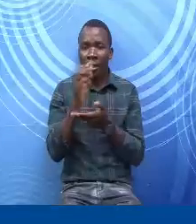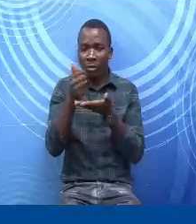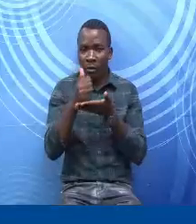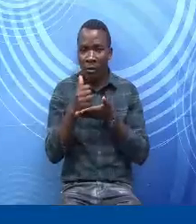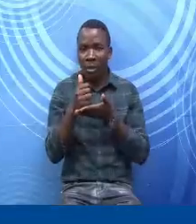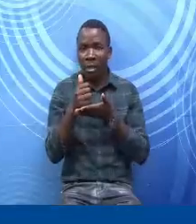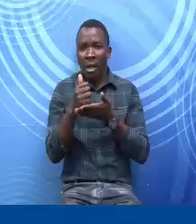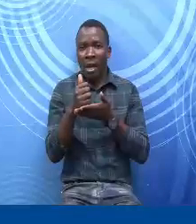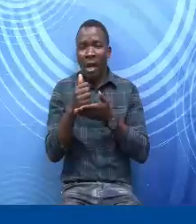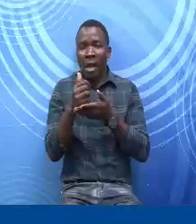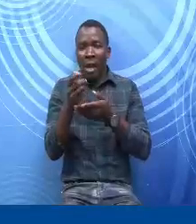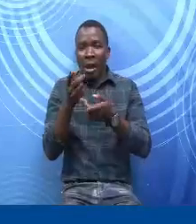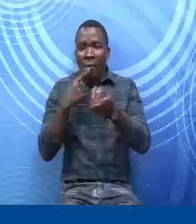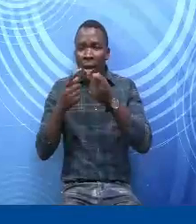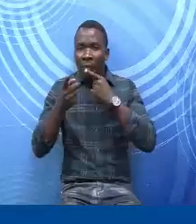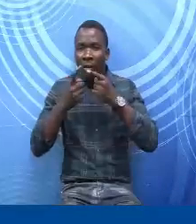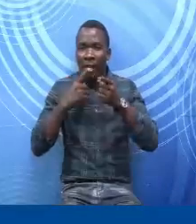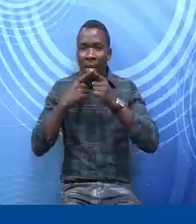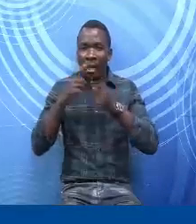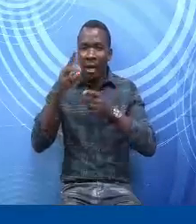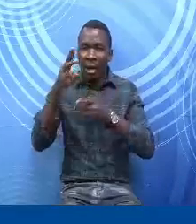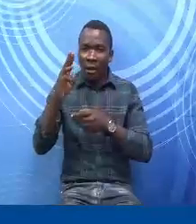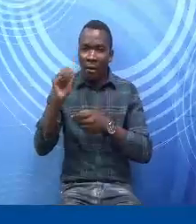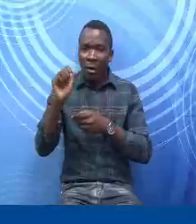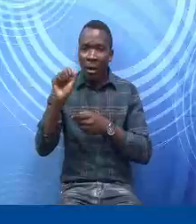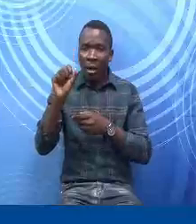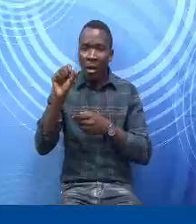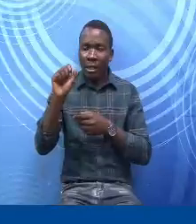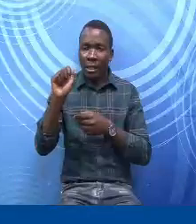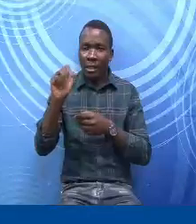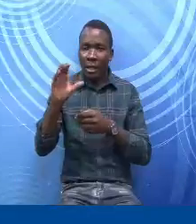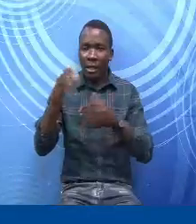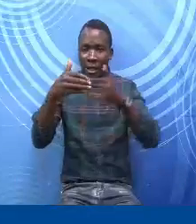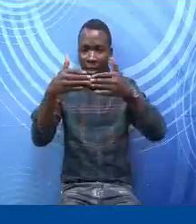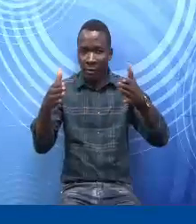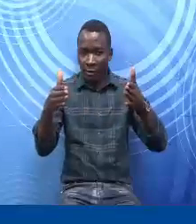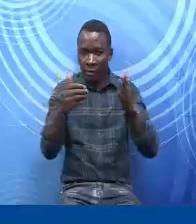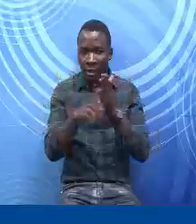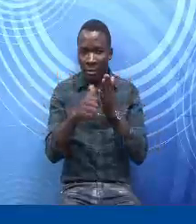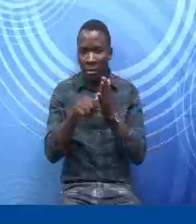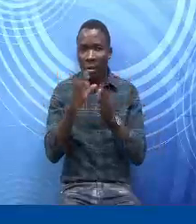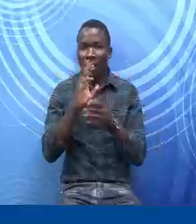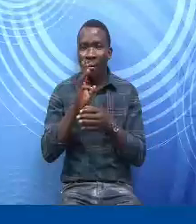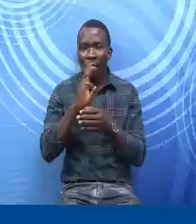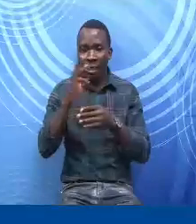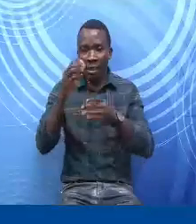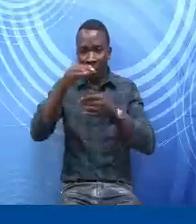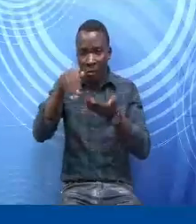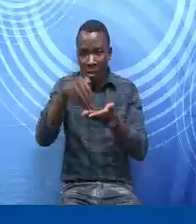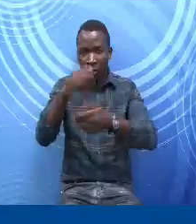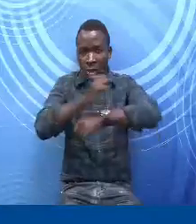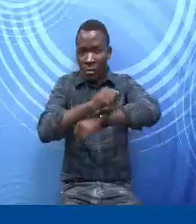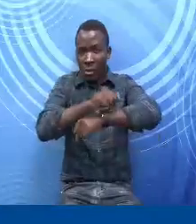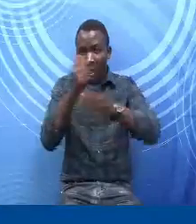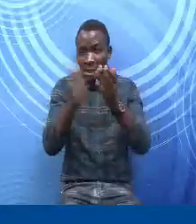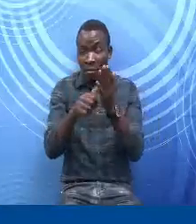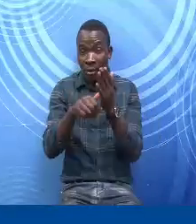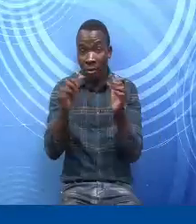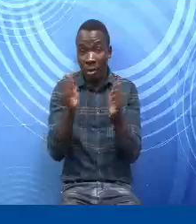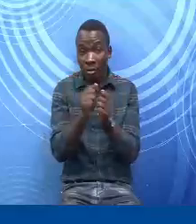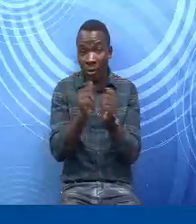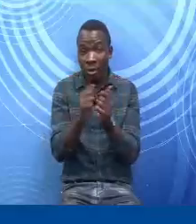wasake ikaba idukupuriye, kuko ikibazo cy'amazi, amazi mu kigo cy'ishuri aba ari ikibazo. Ubu turimo